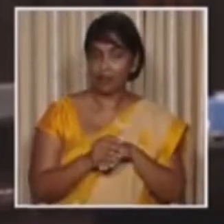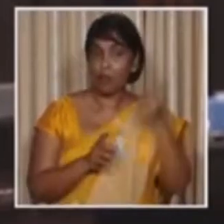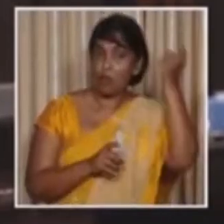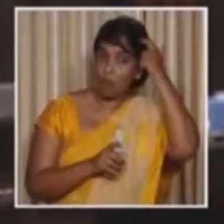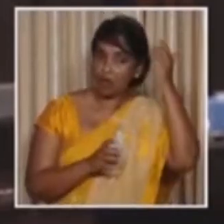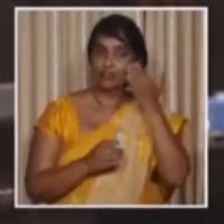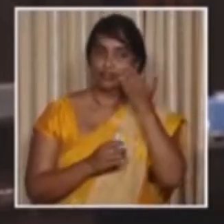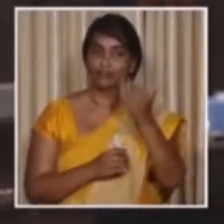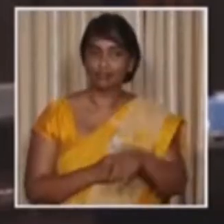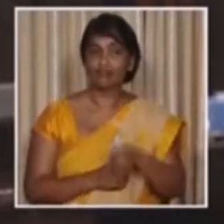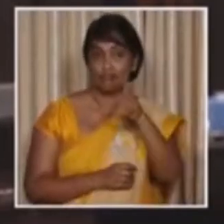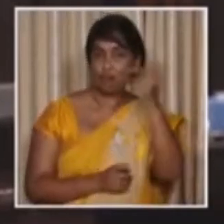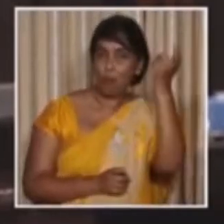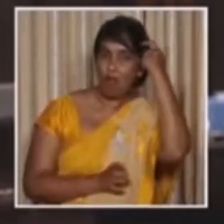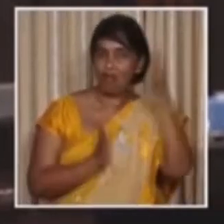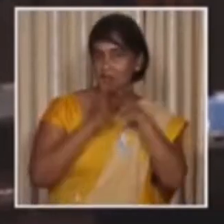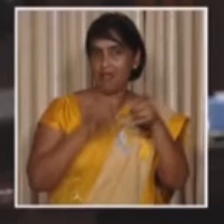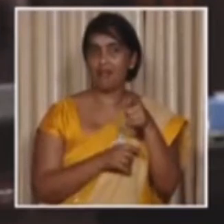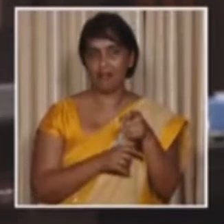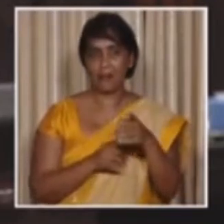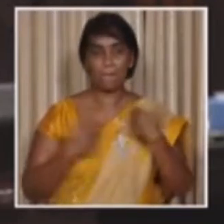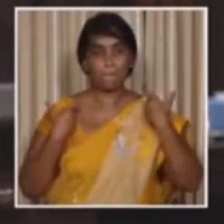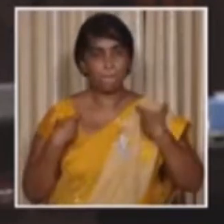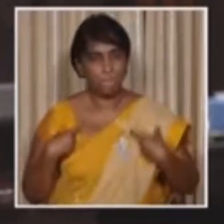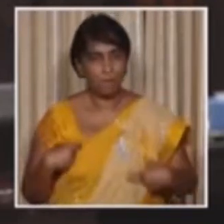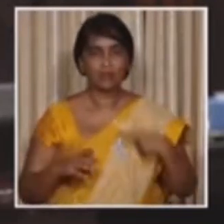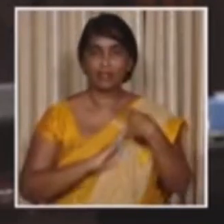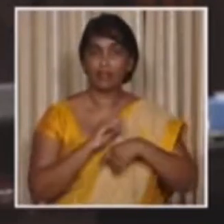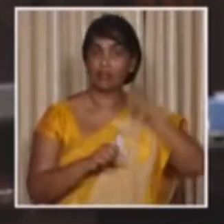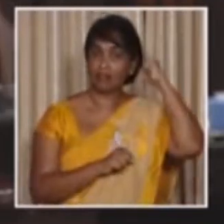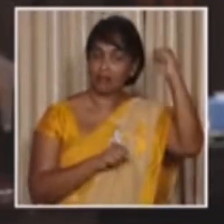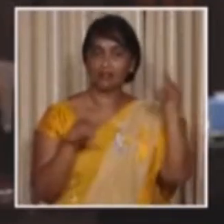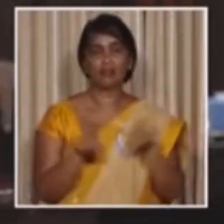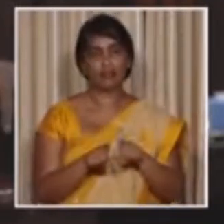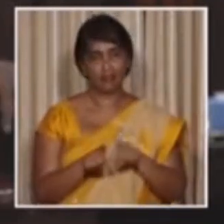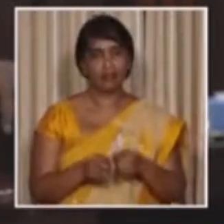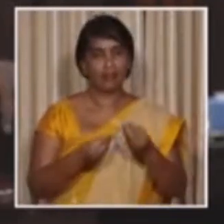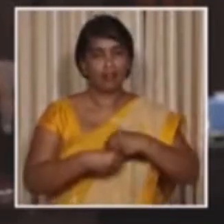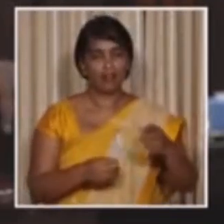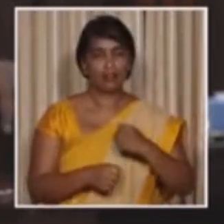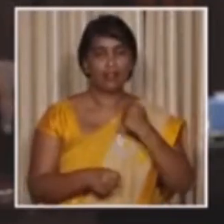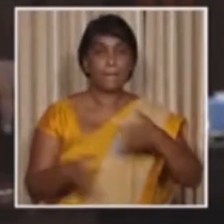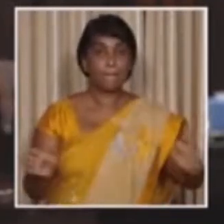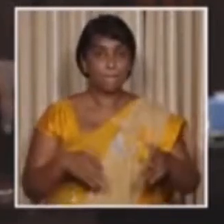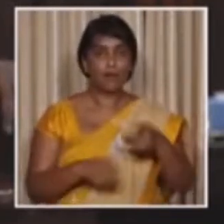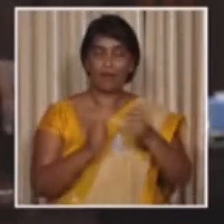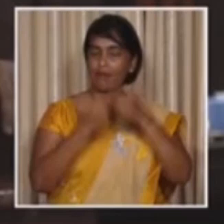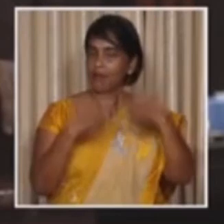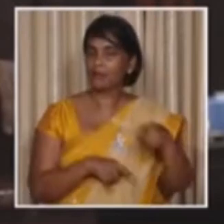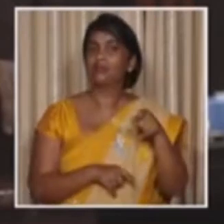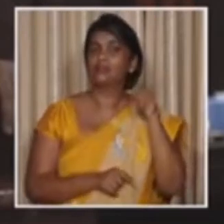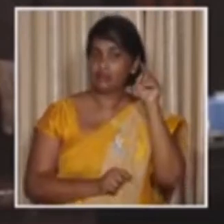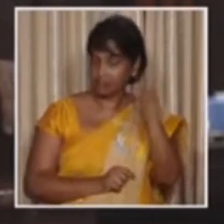කියලා අපිට පැහැදිලිවම පේනවා ඔබට ලොකු මොලයක් තියෙනවා මොකද මහින්ද රාජපක්ෂ මේ රටේ රජතුමා වගේ හිටපු එක්කිනටත් මිස් වෙච්ච මේ ජනරජ පෙරහැරත් ඔබතුමා කරා ඒක